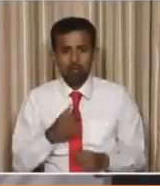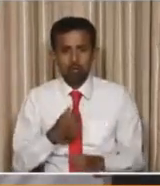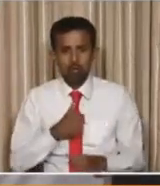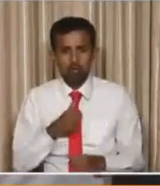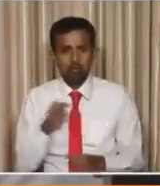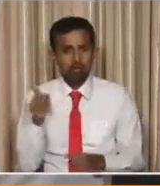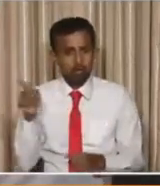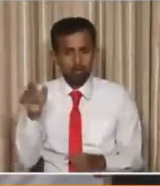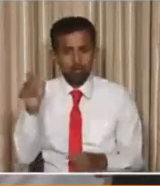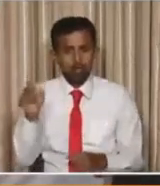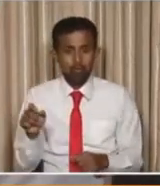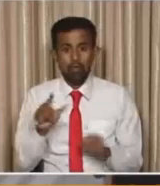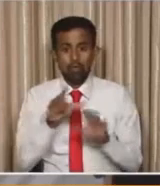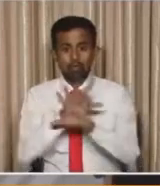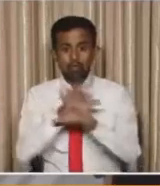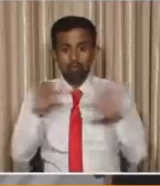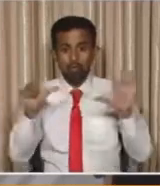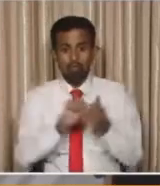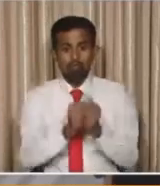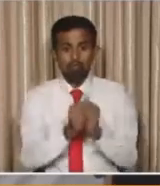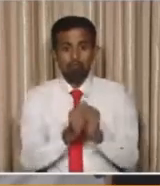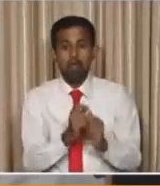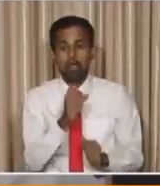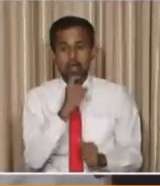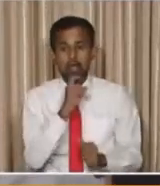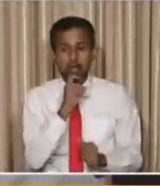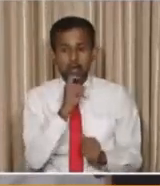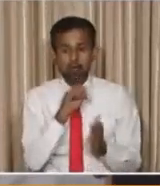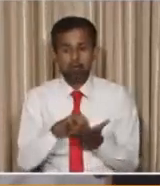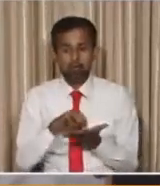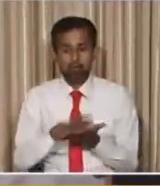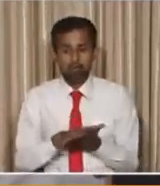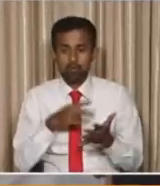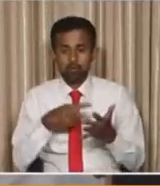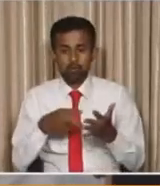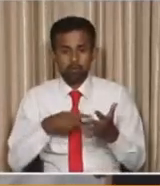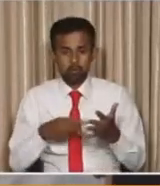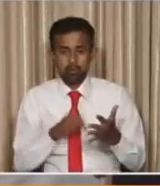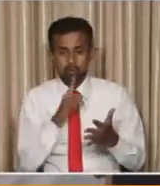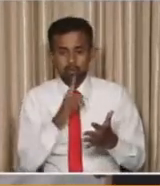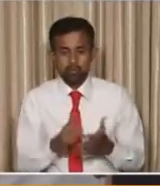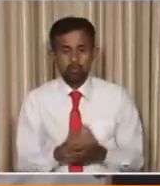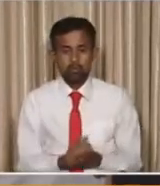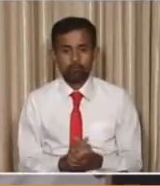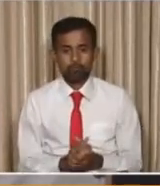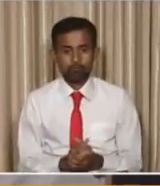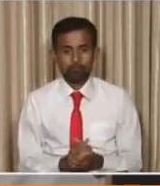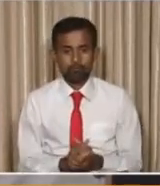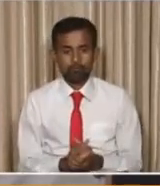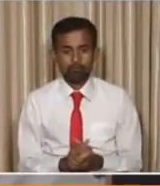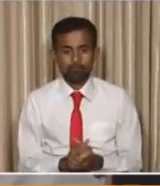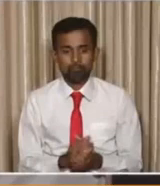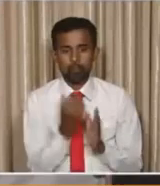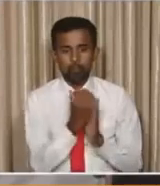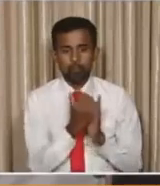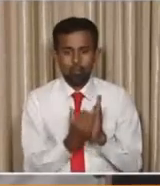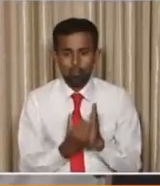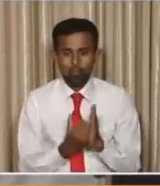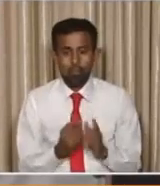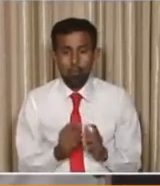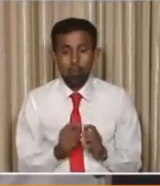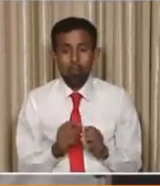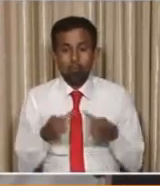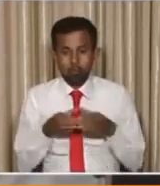එතුමට 17 වෙනි සංශෝධන නඩුවේ තීන්දුව කියවන්න. The Constitutional Council established under the